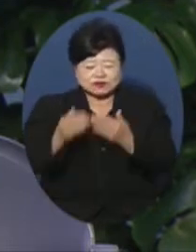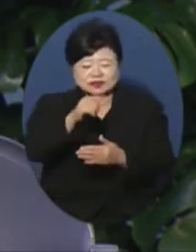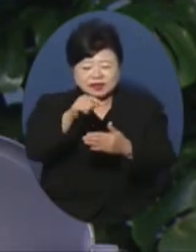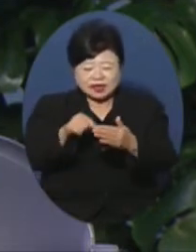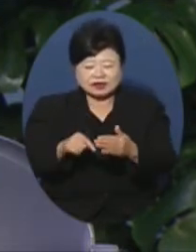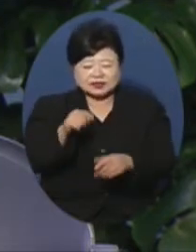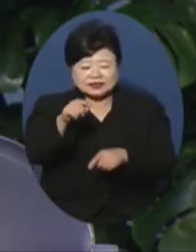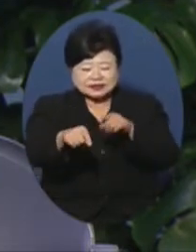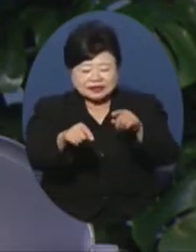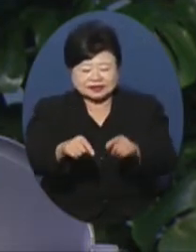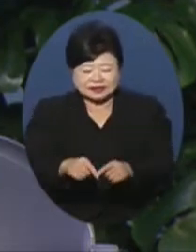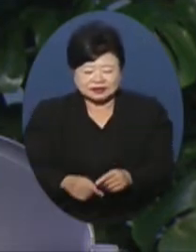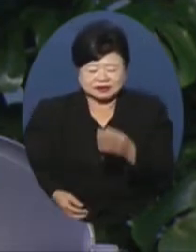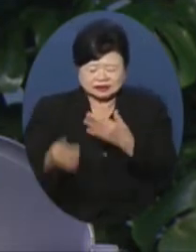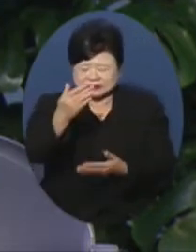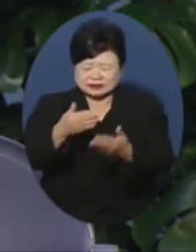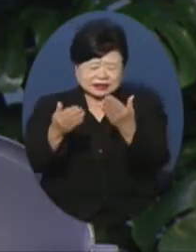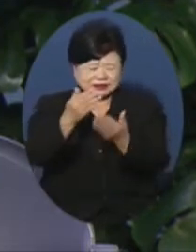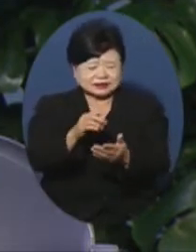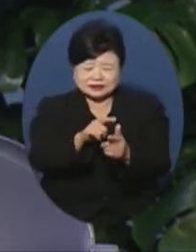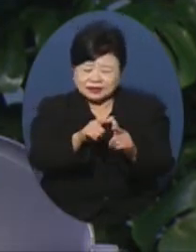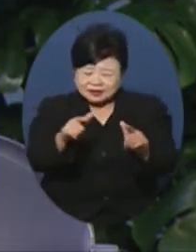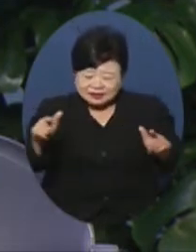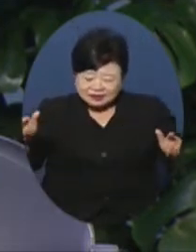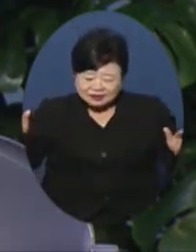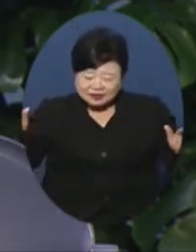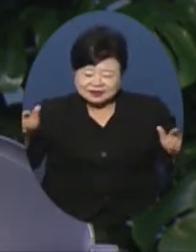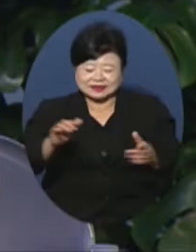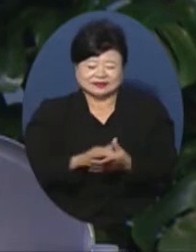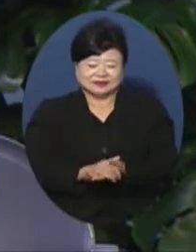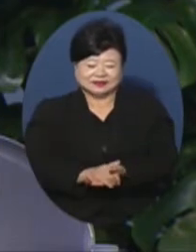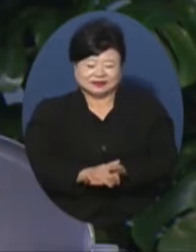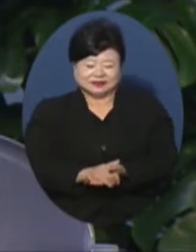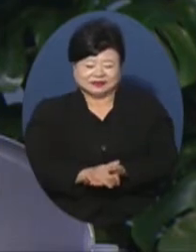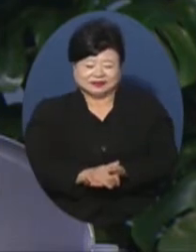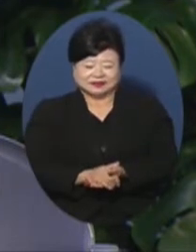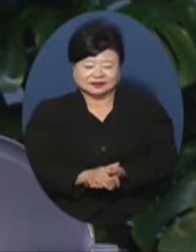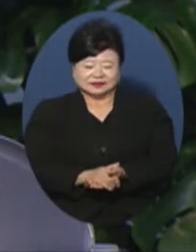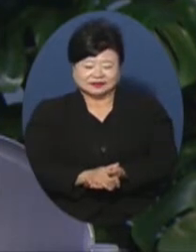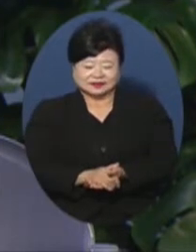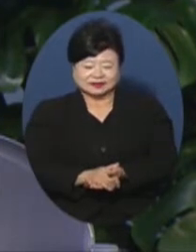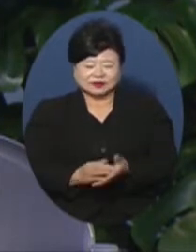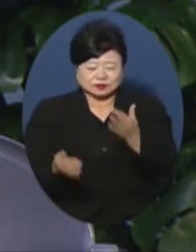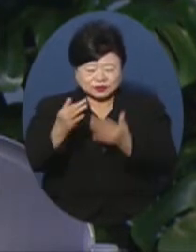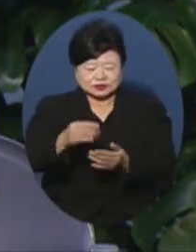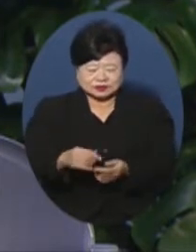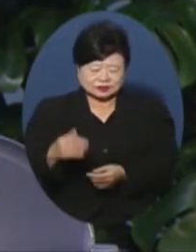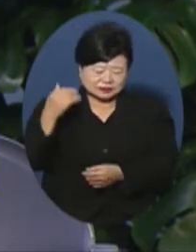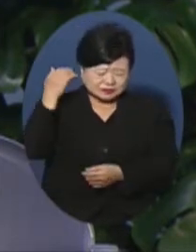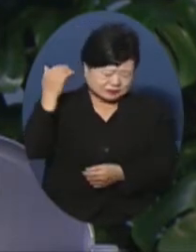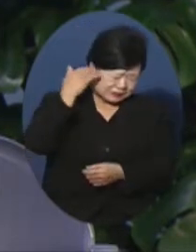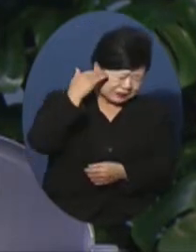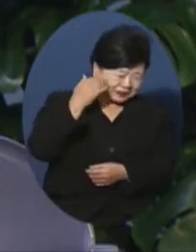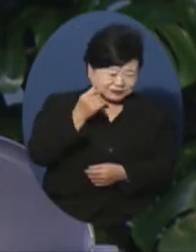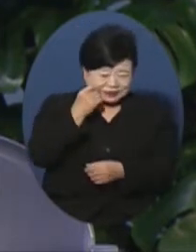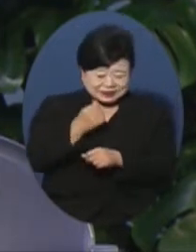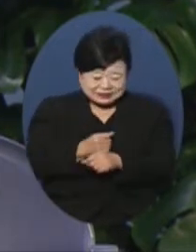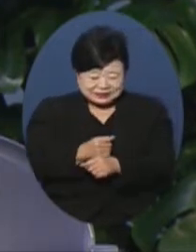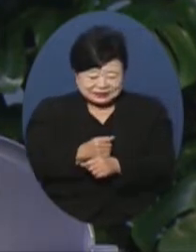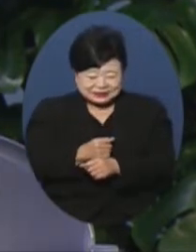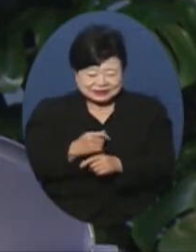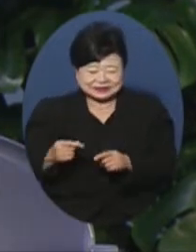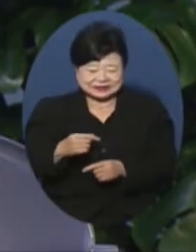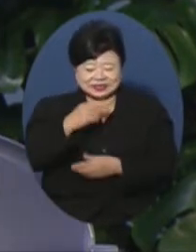내가 물 가운데로 지날 때에도 타지도 아니할 것이라. 불꽃이 너를 사르지